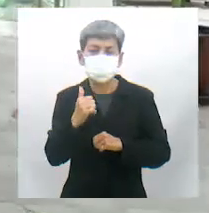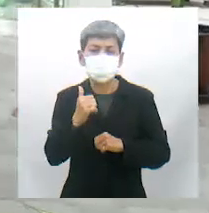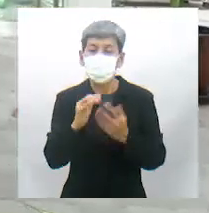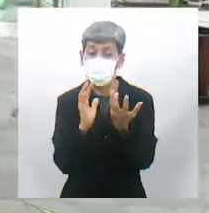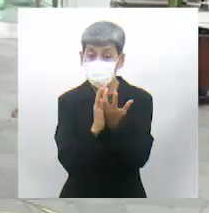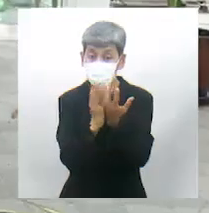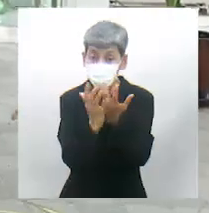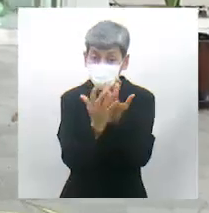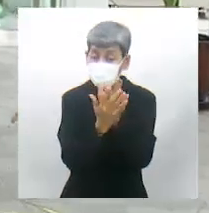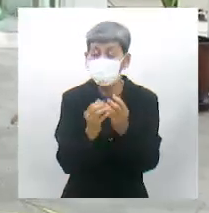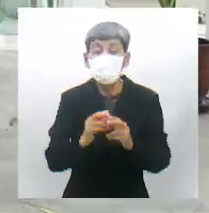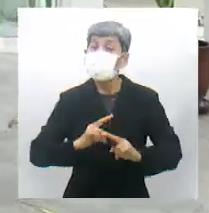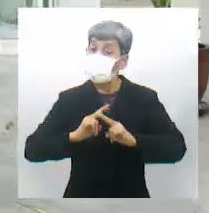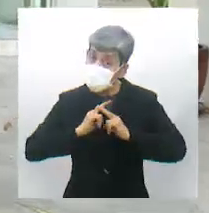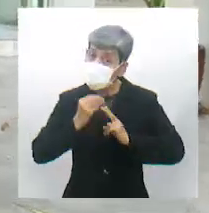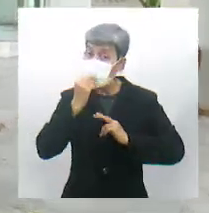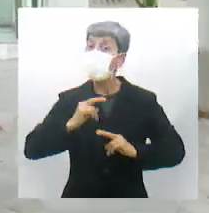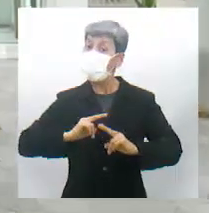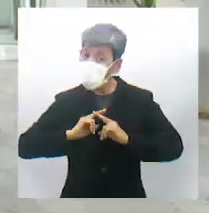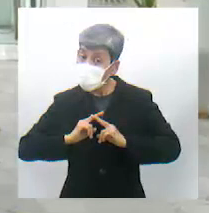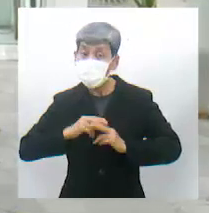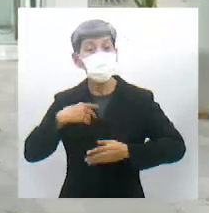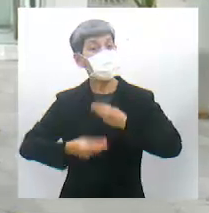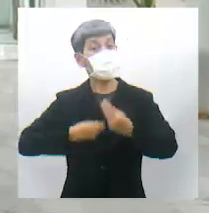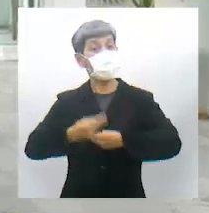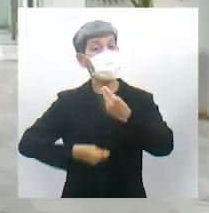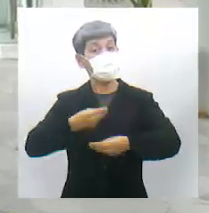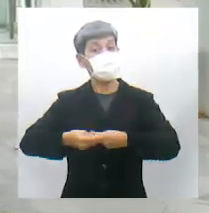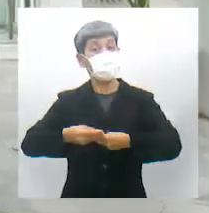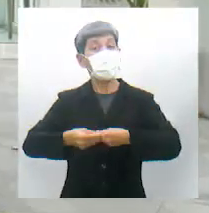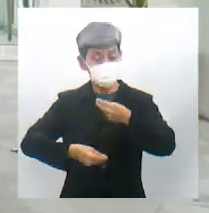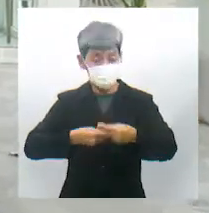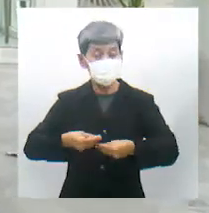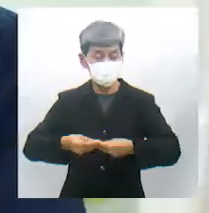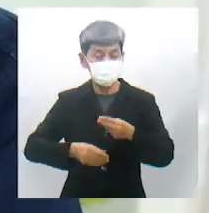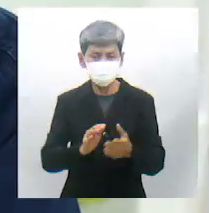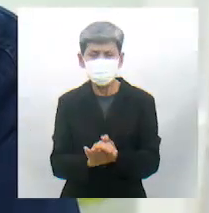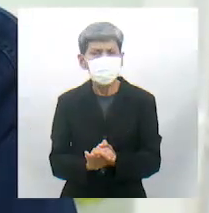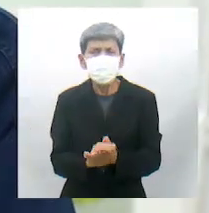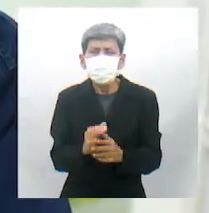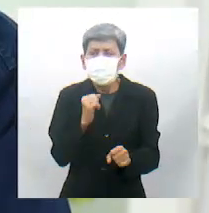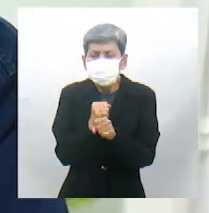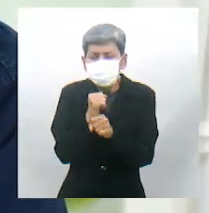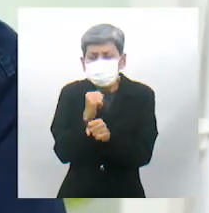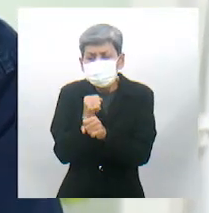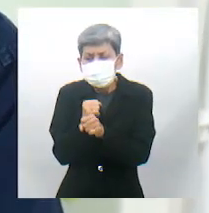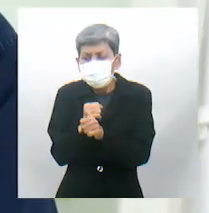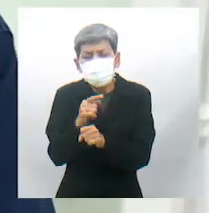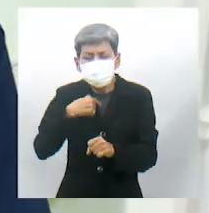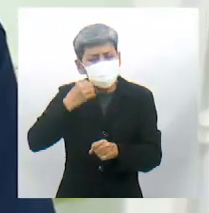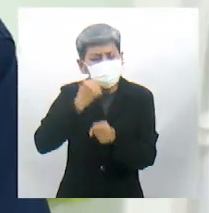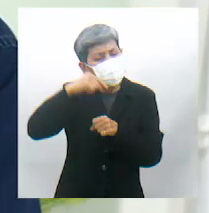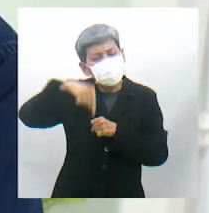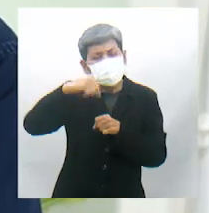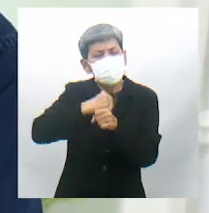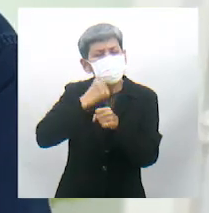ผักเนี่ยเราปลูกเองกินเองเราก็ขายเหลือแล้วเราก็ขายครับไม่ต้องไปทำงานที่อื่นไกลด้วย